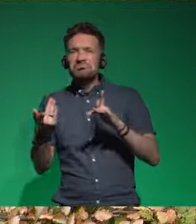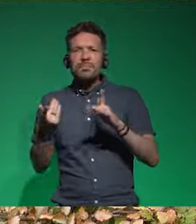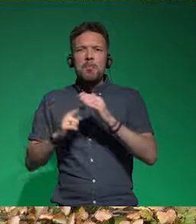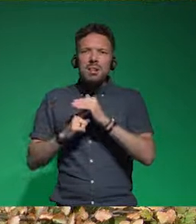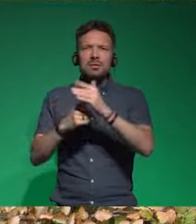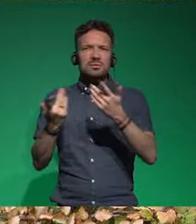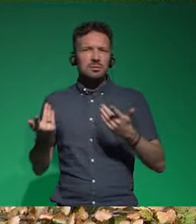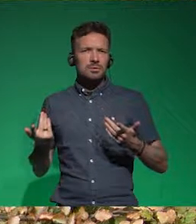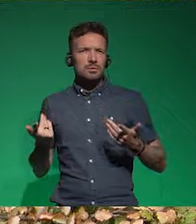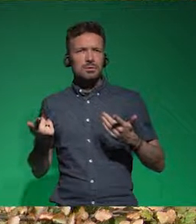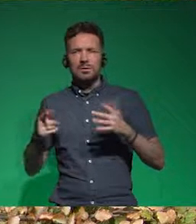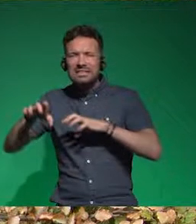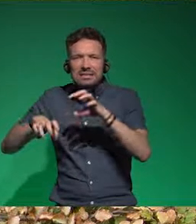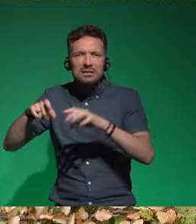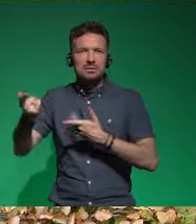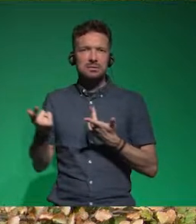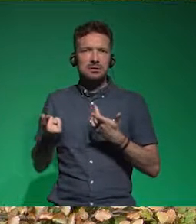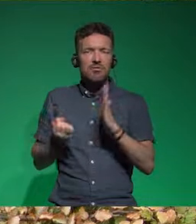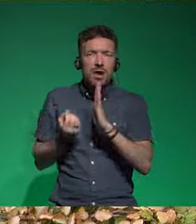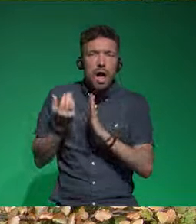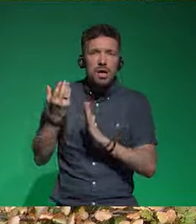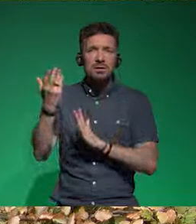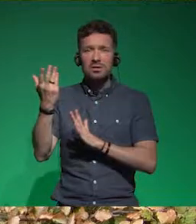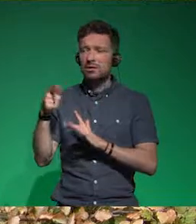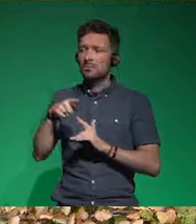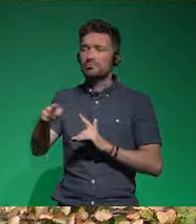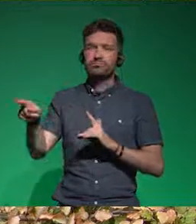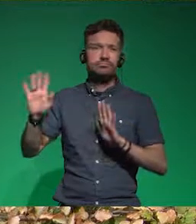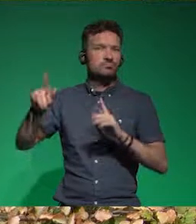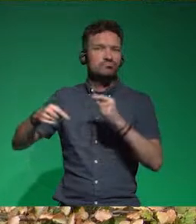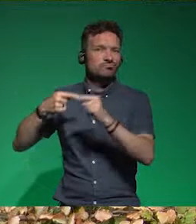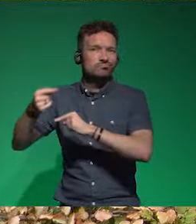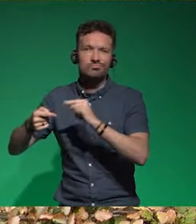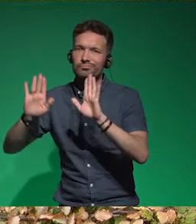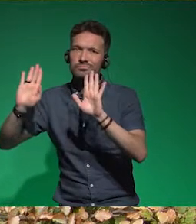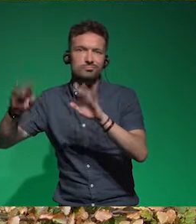nachwachsende Verjüngungen nicht mehr sich entwickeln können.